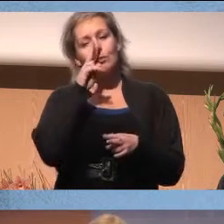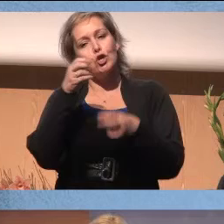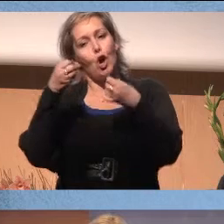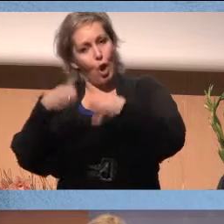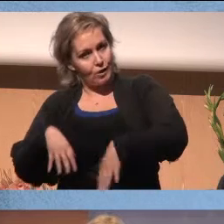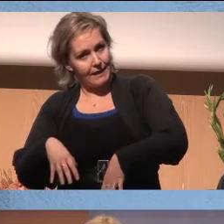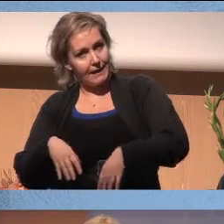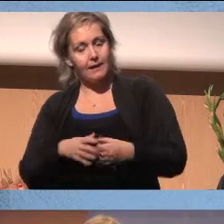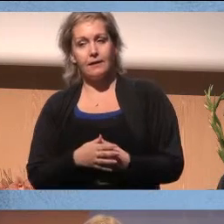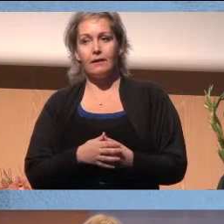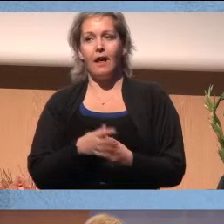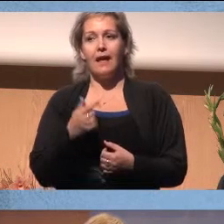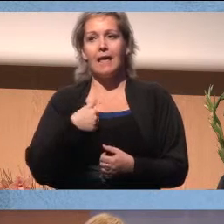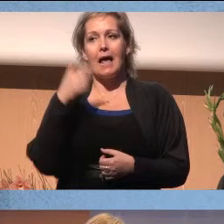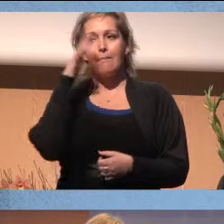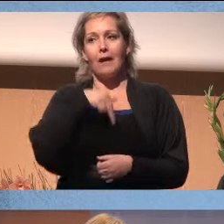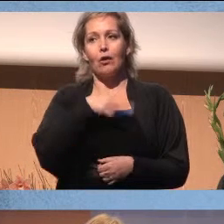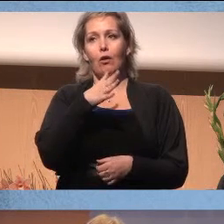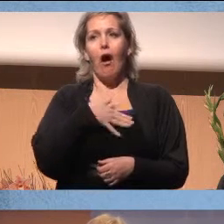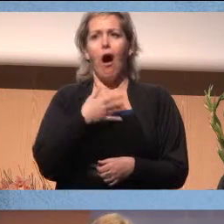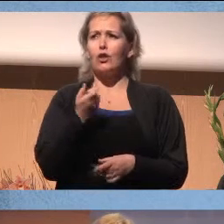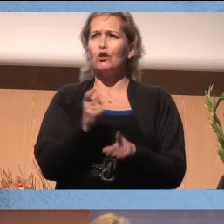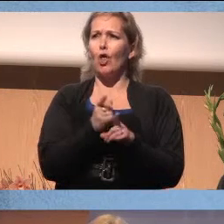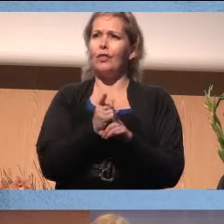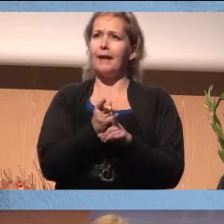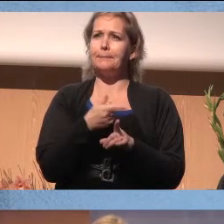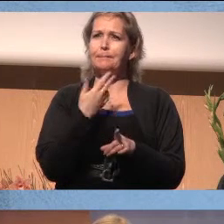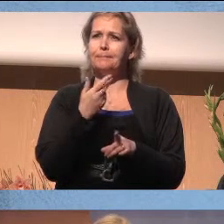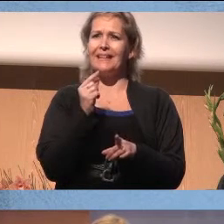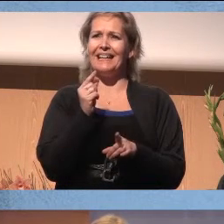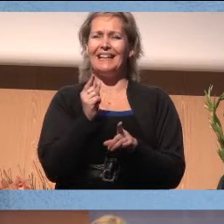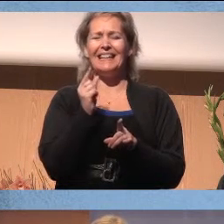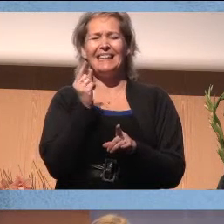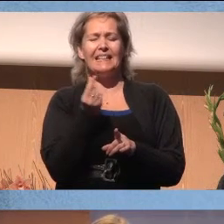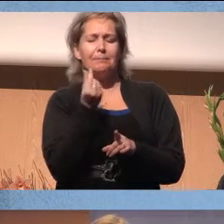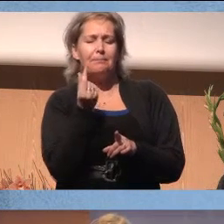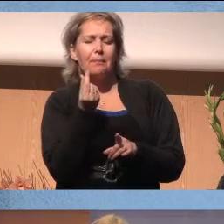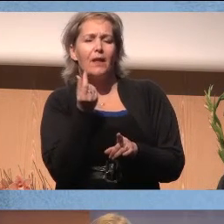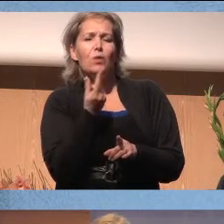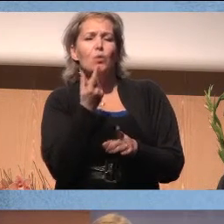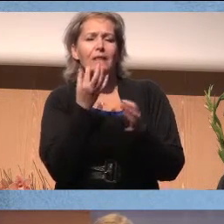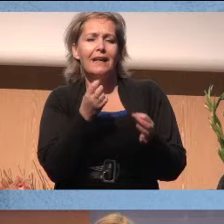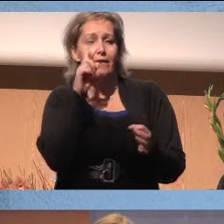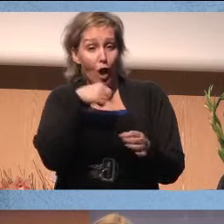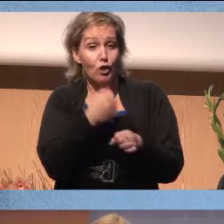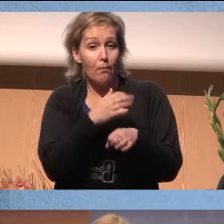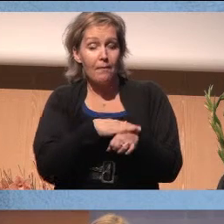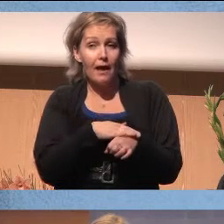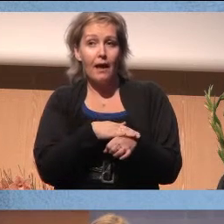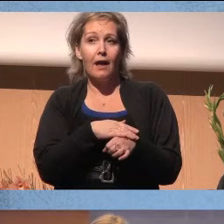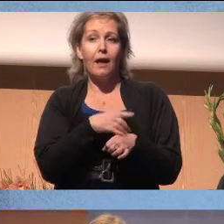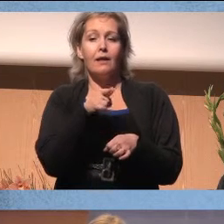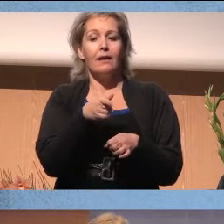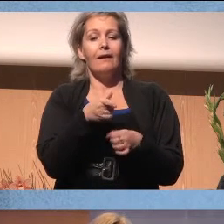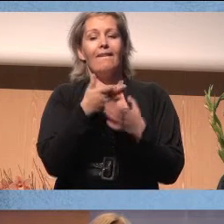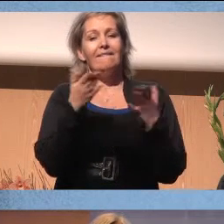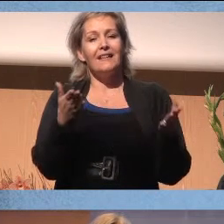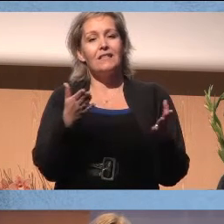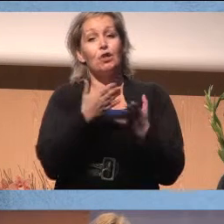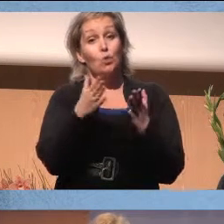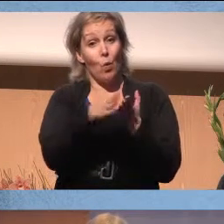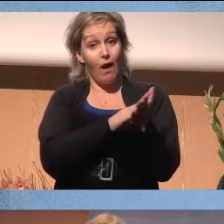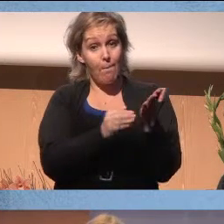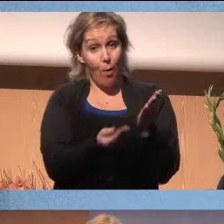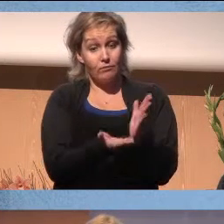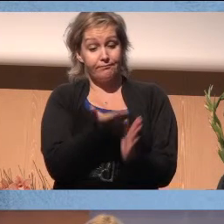løsninger. Jeg nevnte at Norge har noen sånne, kanskje litt noen ting vi kan jobbe med. Blant annet så viser jo store